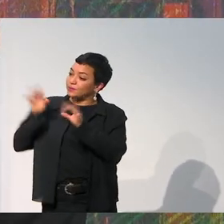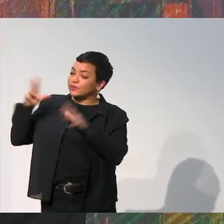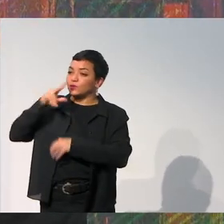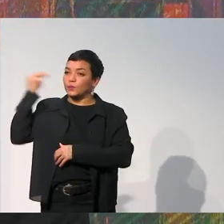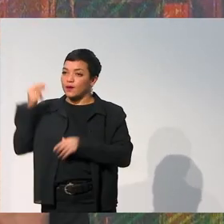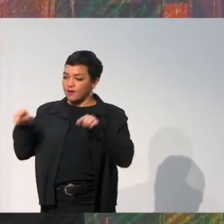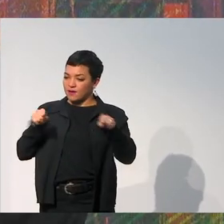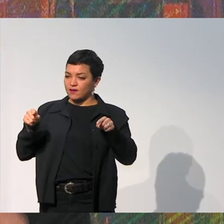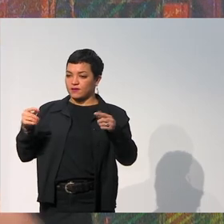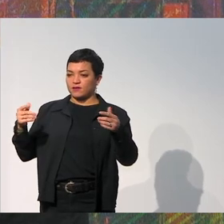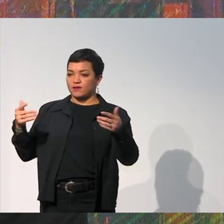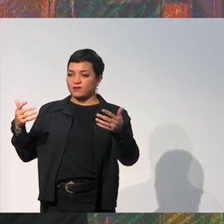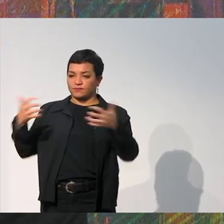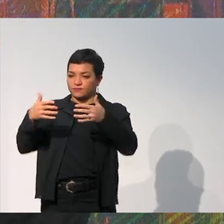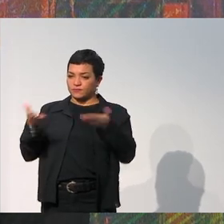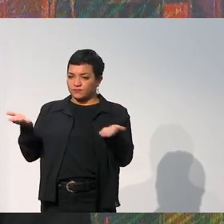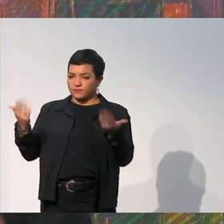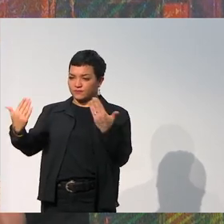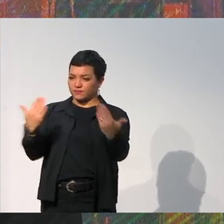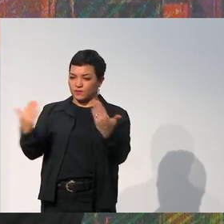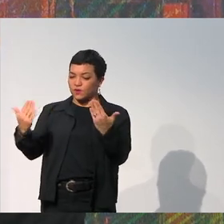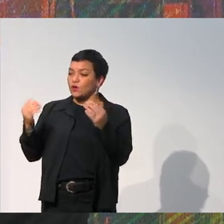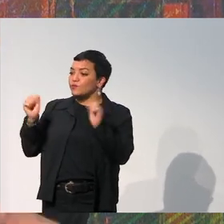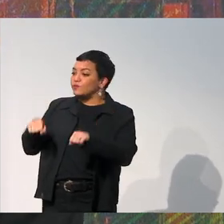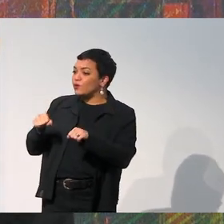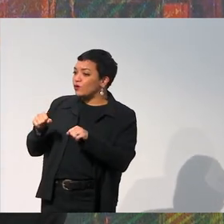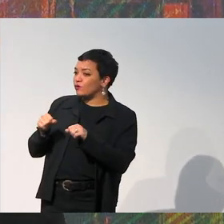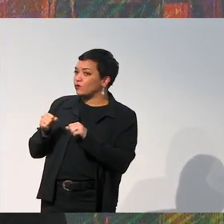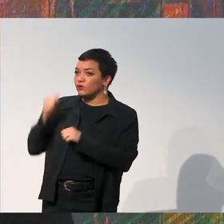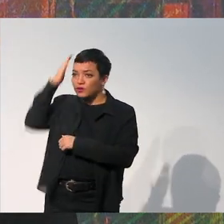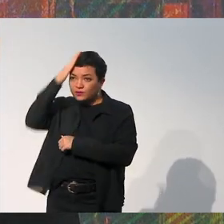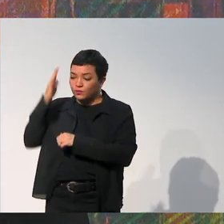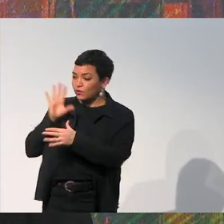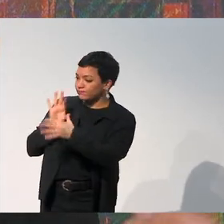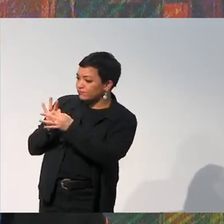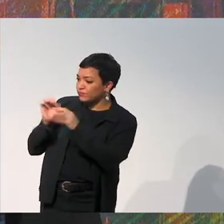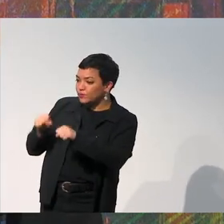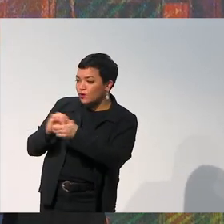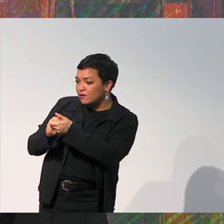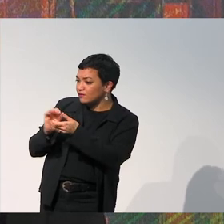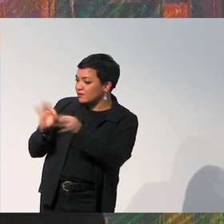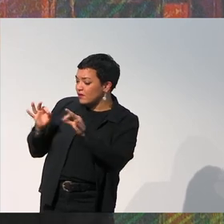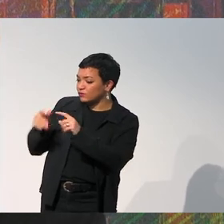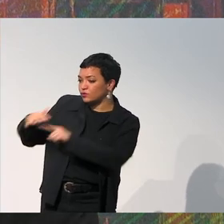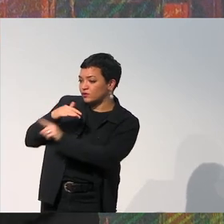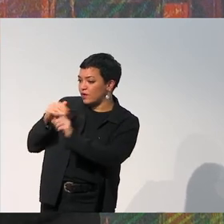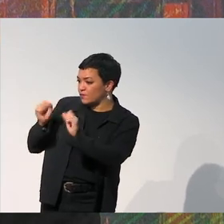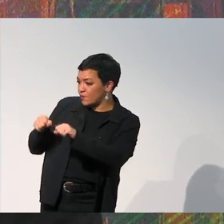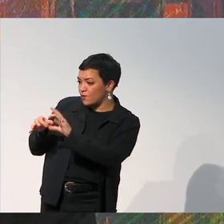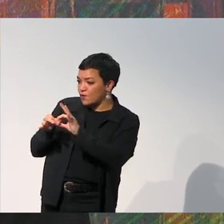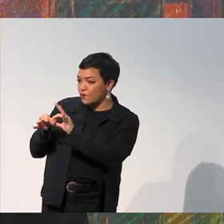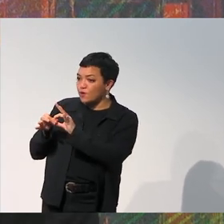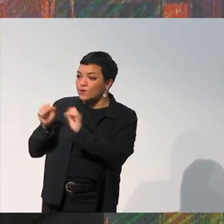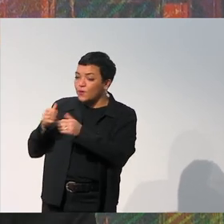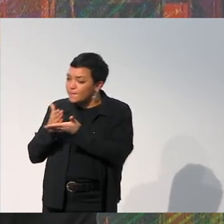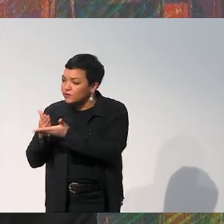considérer qu'on est proche d'un être, qu'on peut développer une amitié, un lien social avec lui, pour autant qu'on partage beaucoup de choses avec